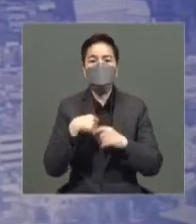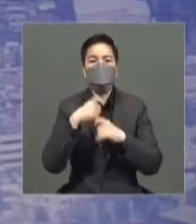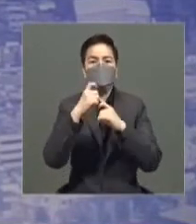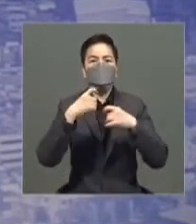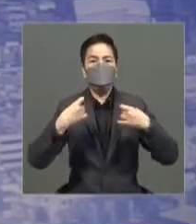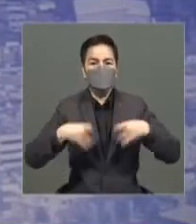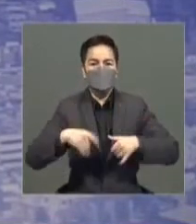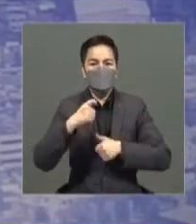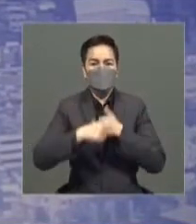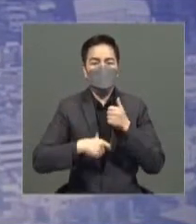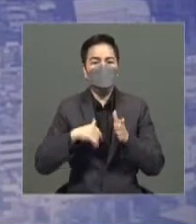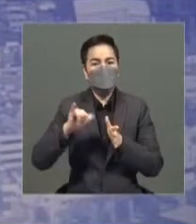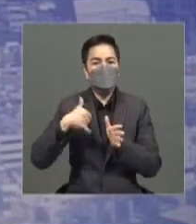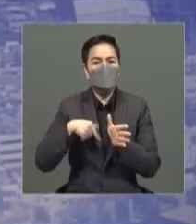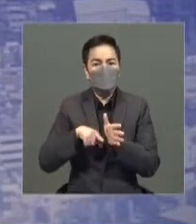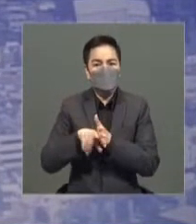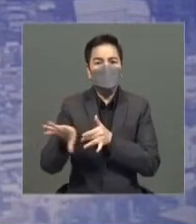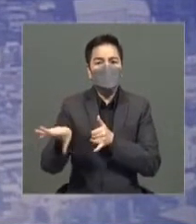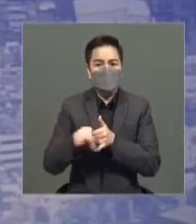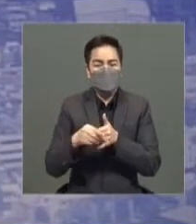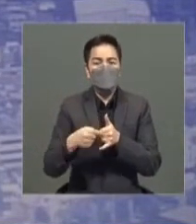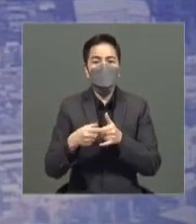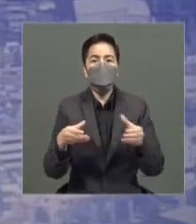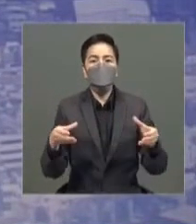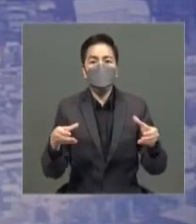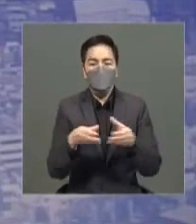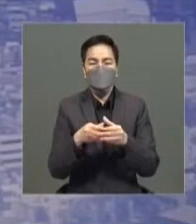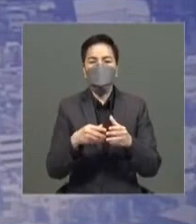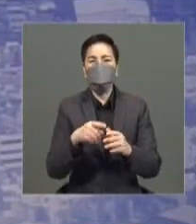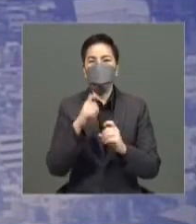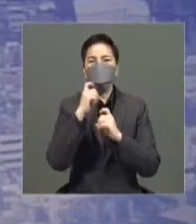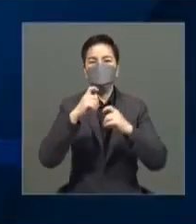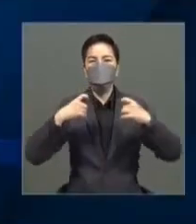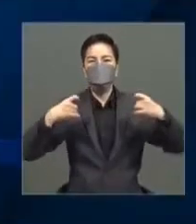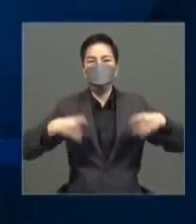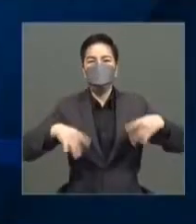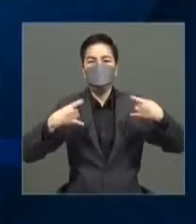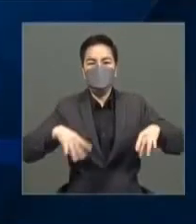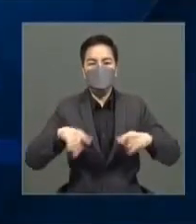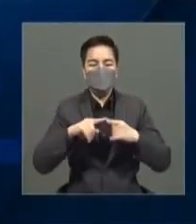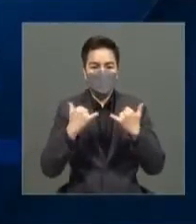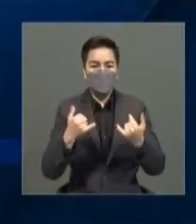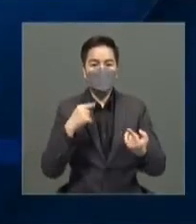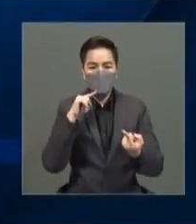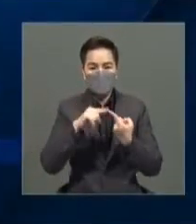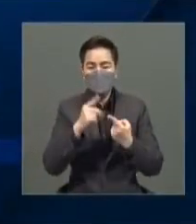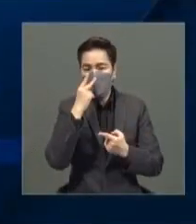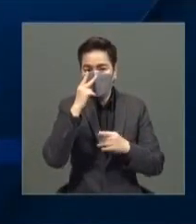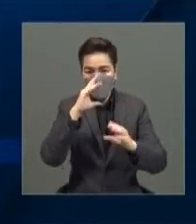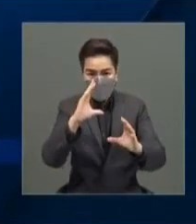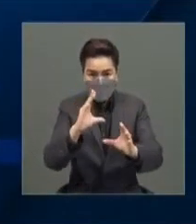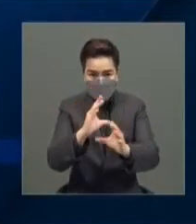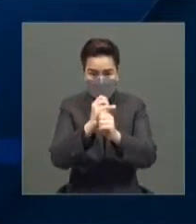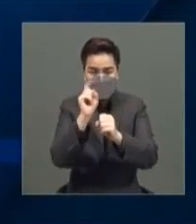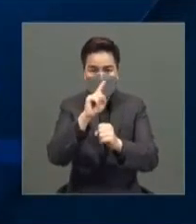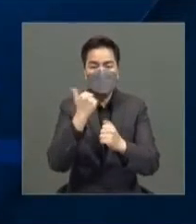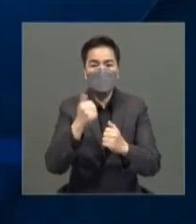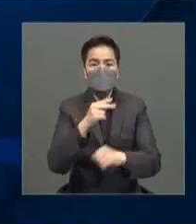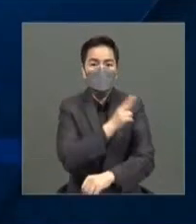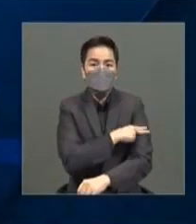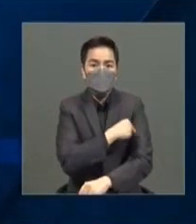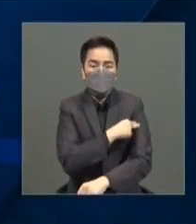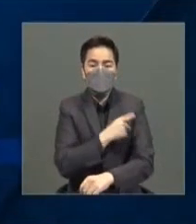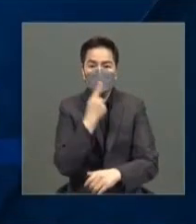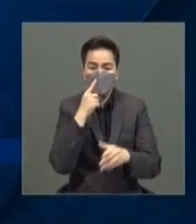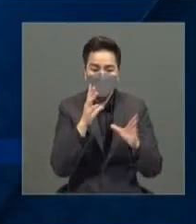ไปได้ที่เราจะเป็นผู้ติดเชื้อนี่ถือได้ว่าเป็นกลุ่ม high risk contact แต่ต้องให้เห็นภาพนะคะว่าการที่โรงพยาบาล